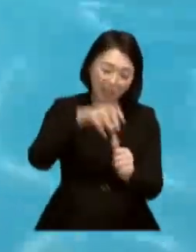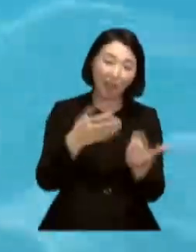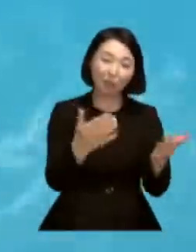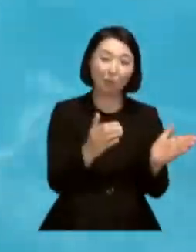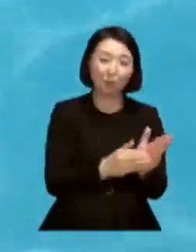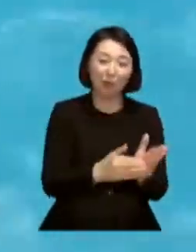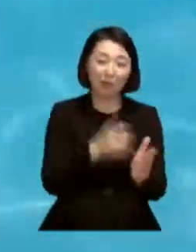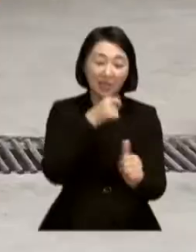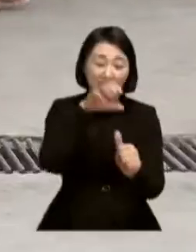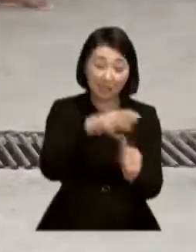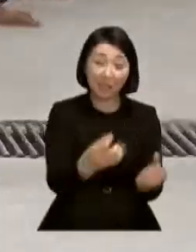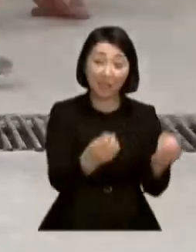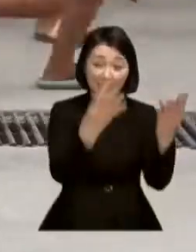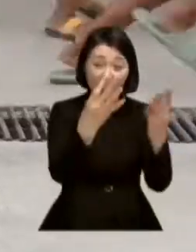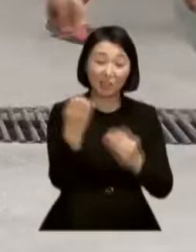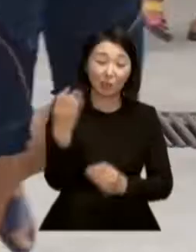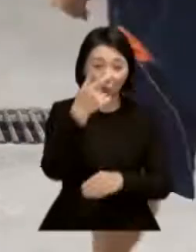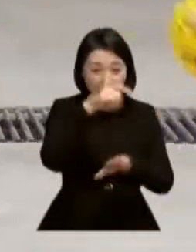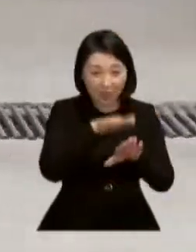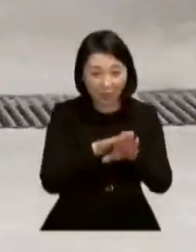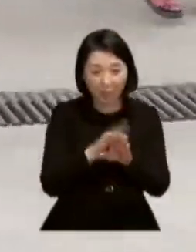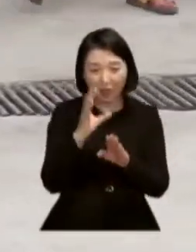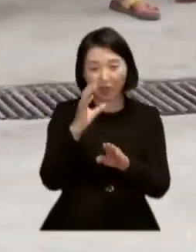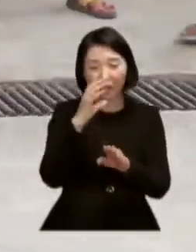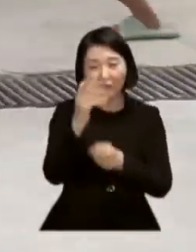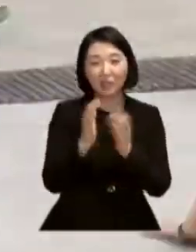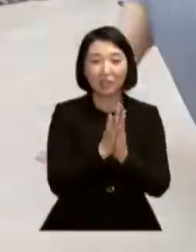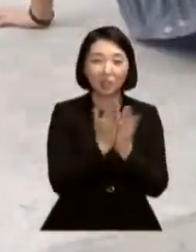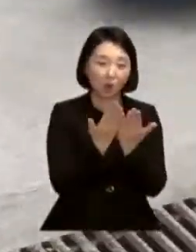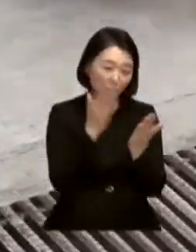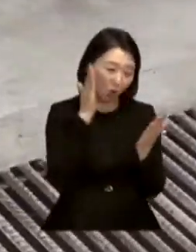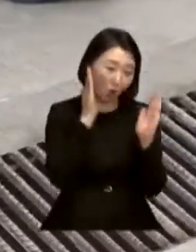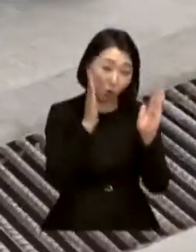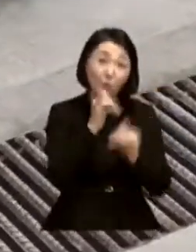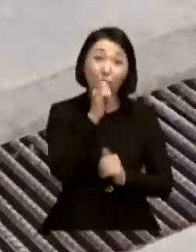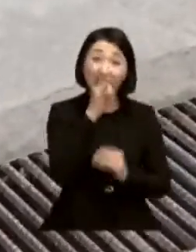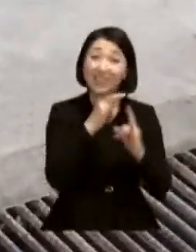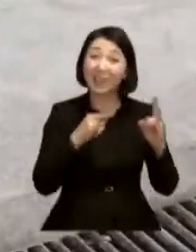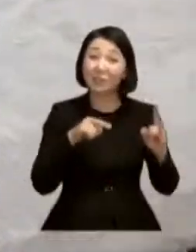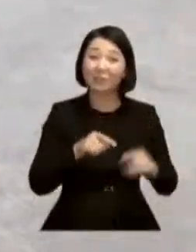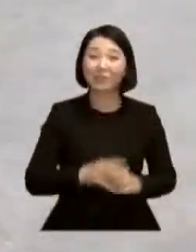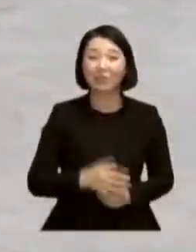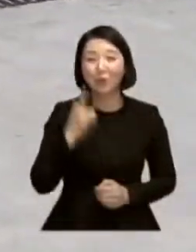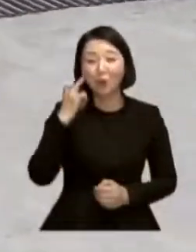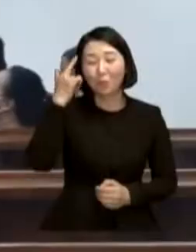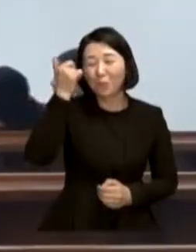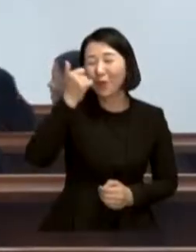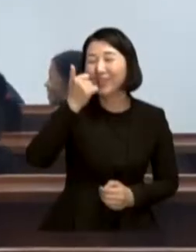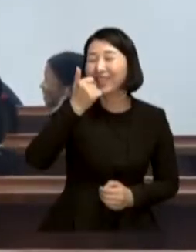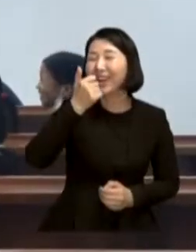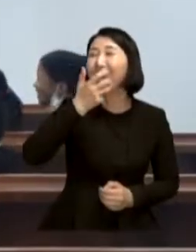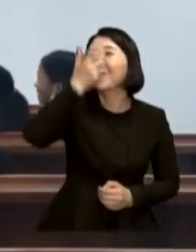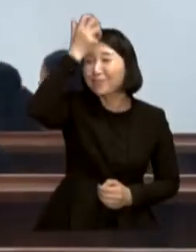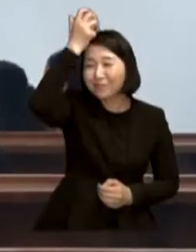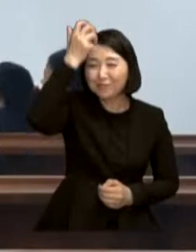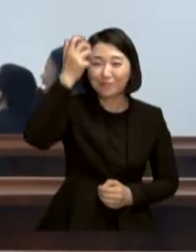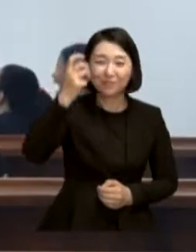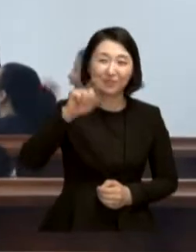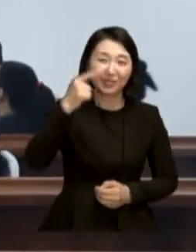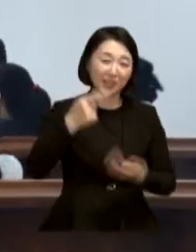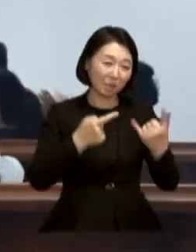세례식을 비롯 예배와 큐티, 성경 공부 등 다양한 일정으로 진행되는 이 캠프는 목회자를 꿈꾸는 다음